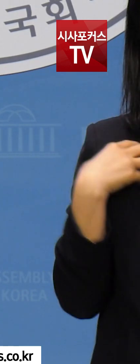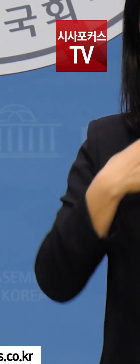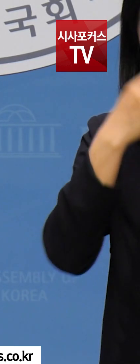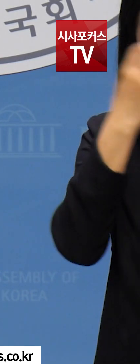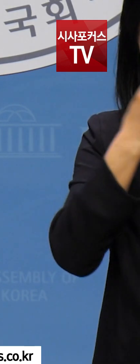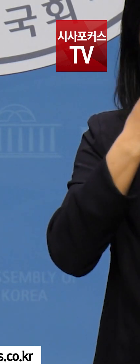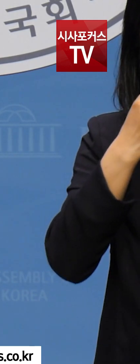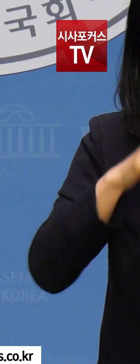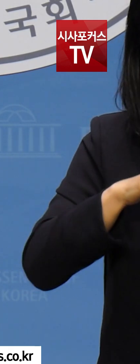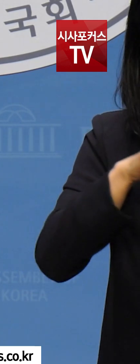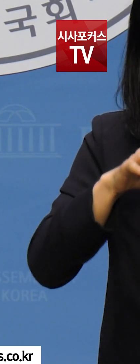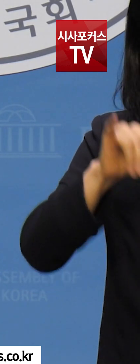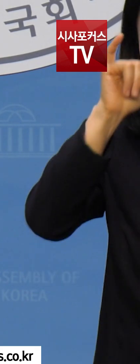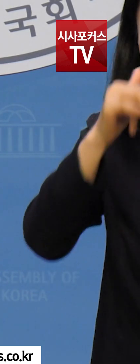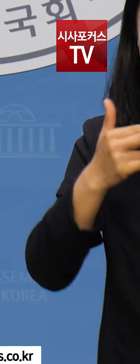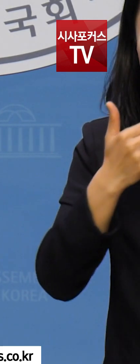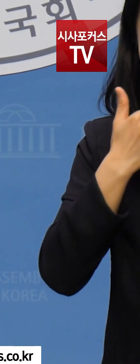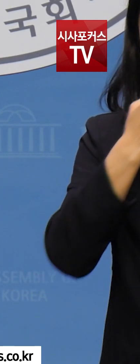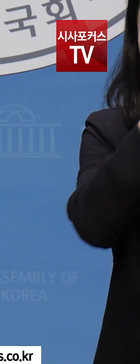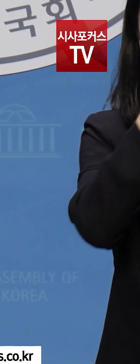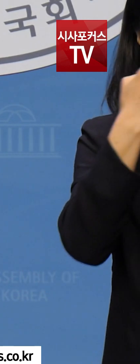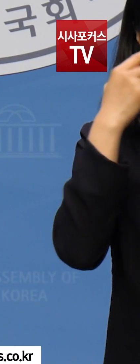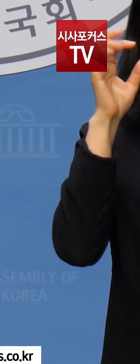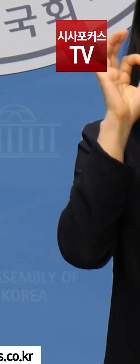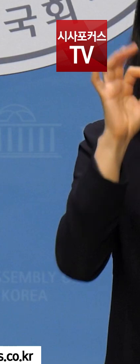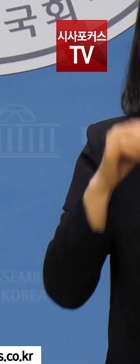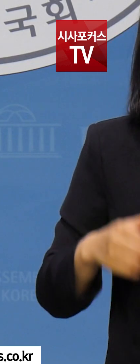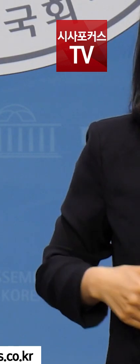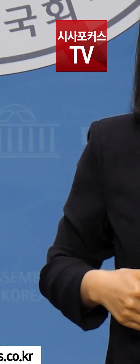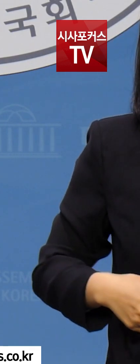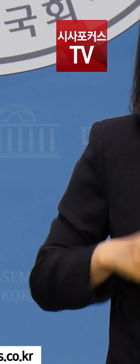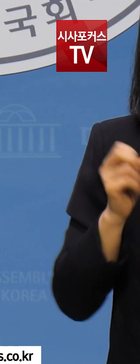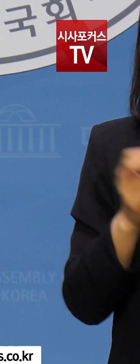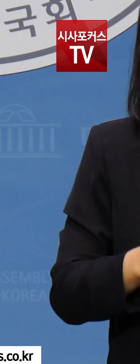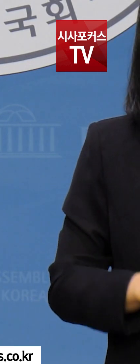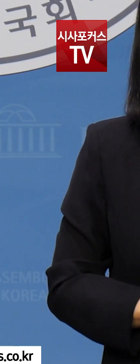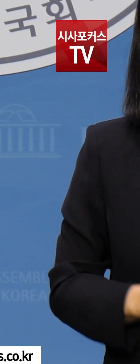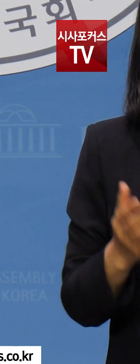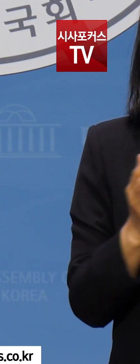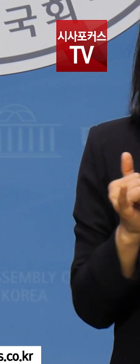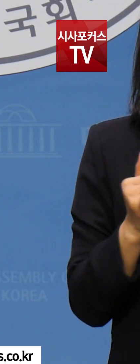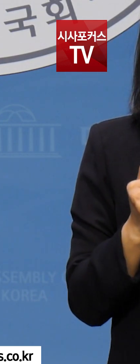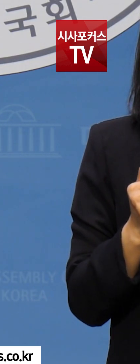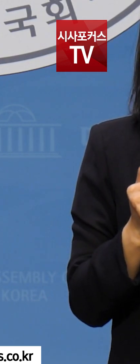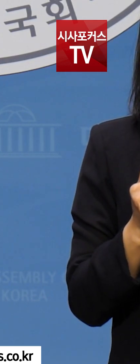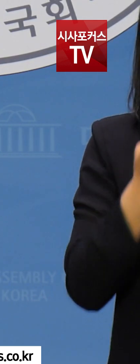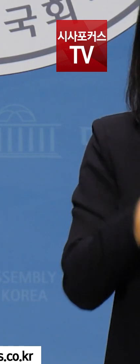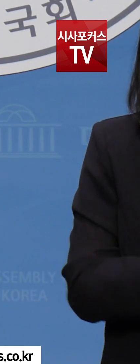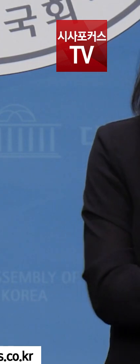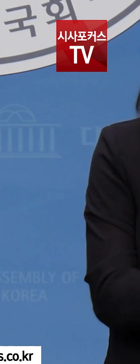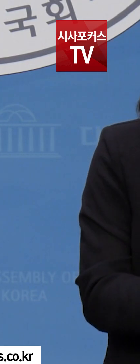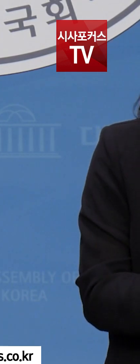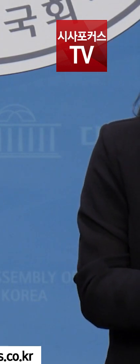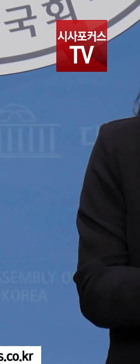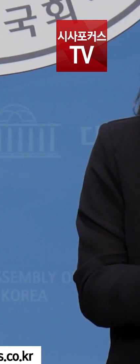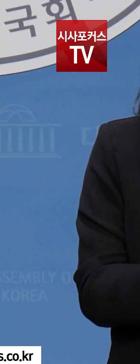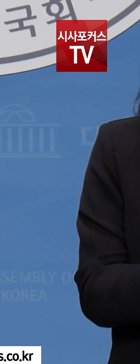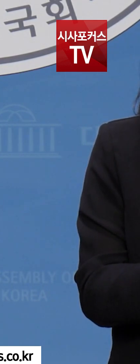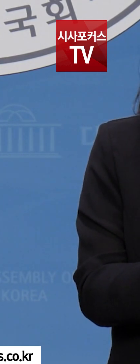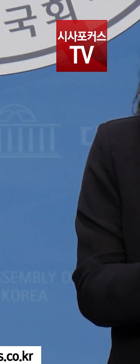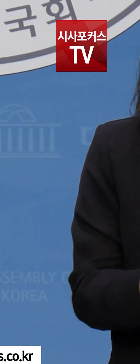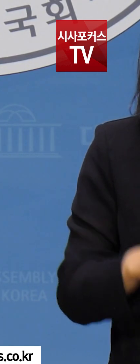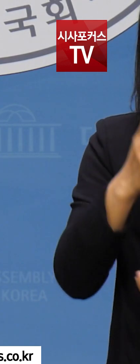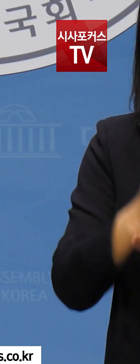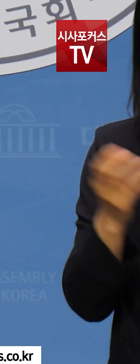왔는지도 반드시 확인이 필요합니다. 이와 함께 근로자 관리와 인솔이 위기 대응